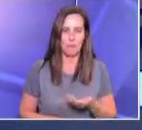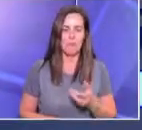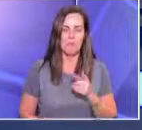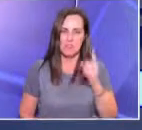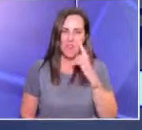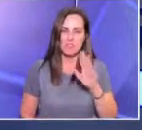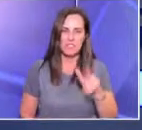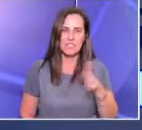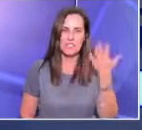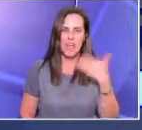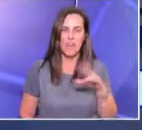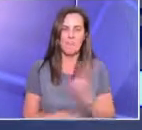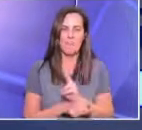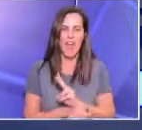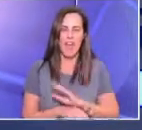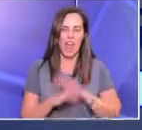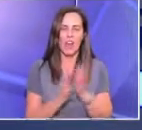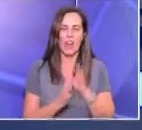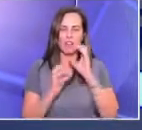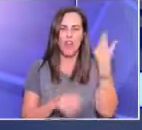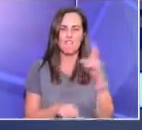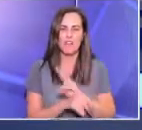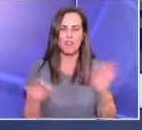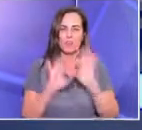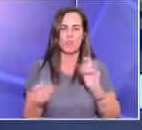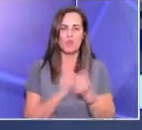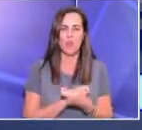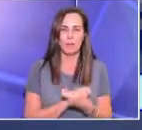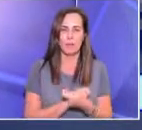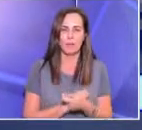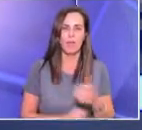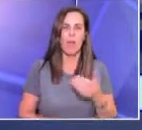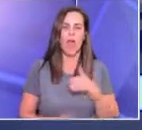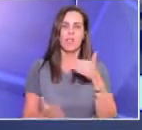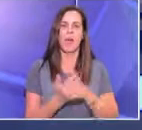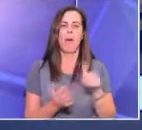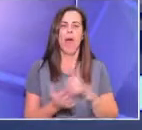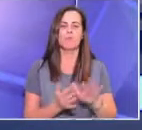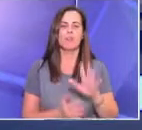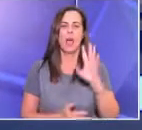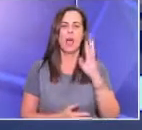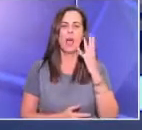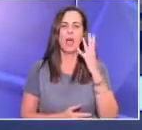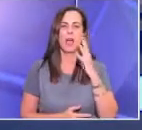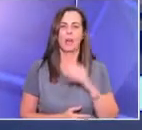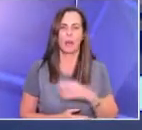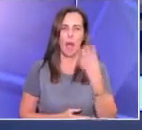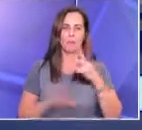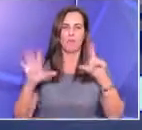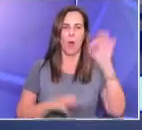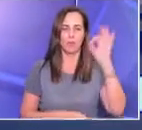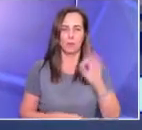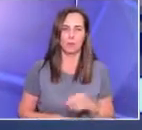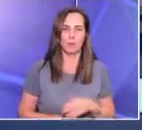אמר, תקשיבו, זה היה הכל פייק. הכל התקשורת, שום דבר לא השתנה. זה מה שהוא אמר. אני ממשיך להחזיק 46-47 אחוזים. הוא היה איתו